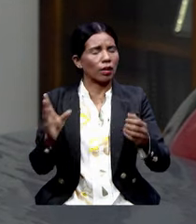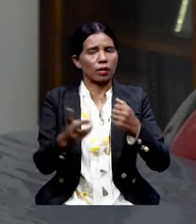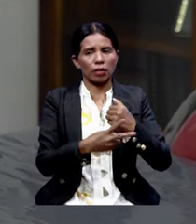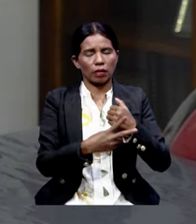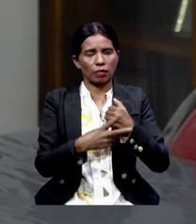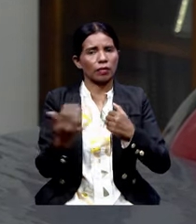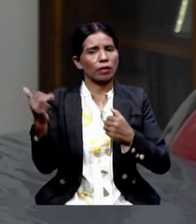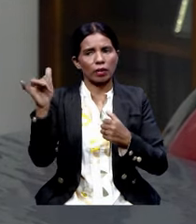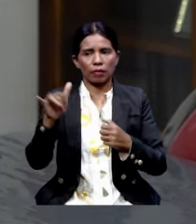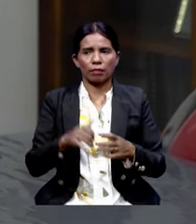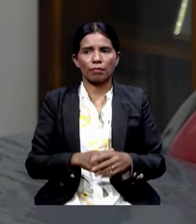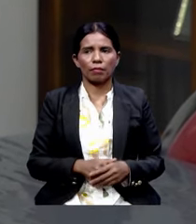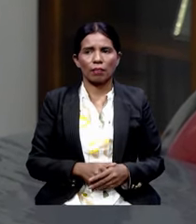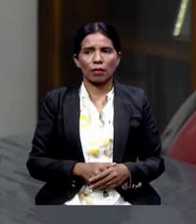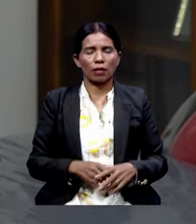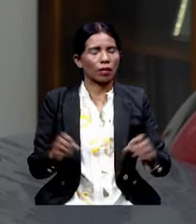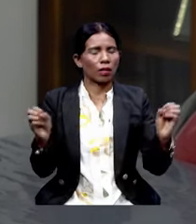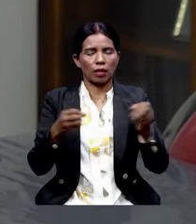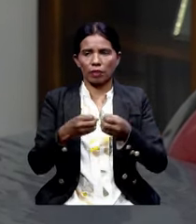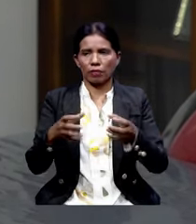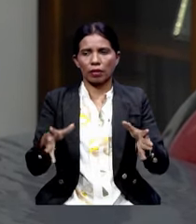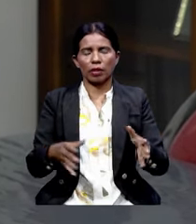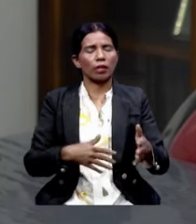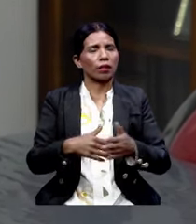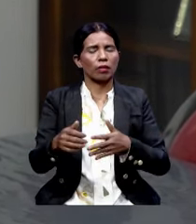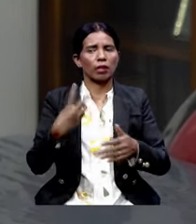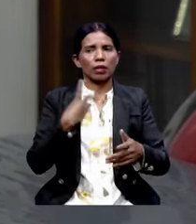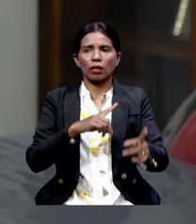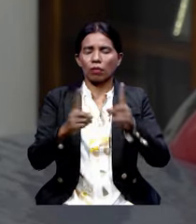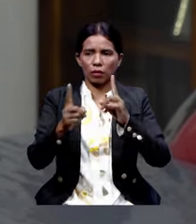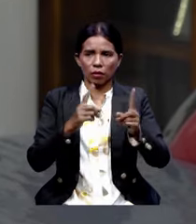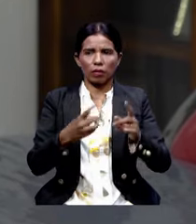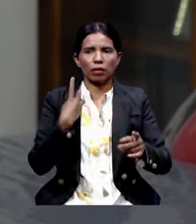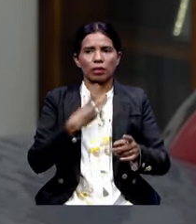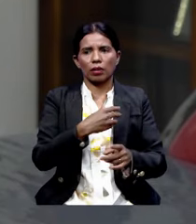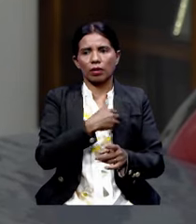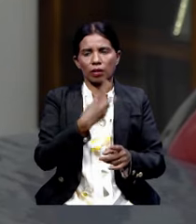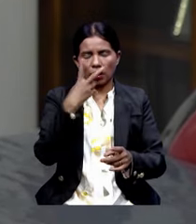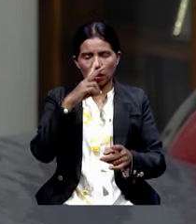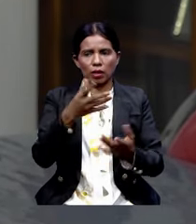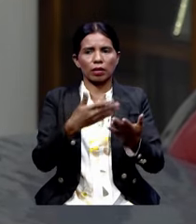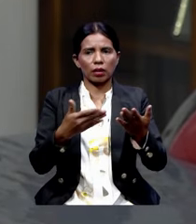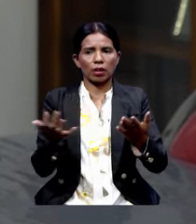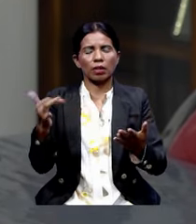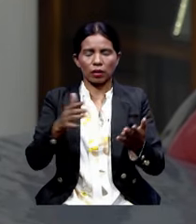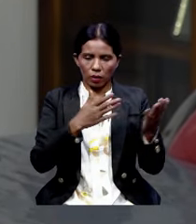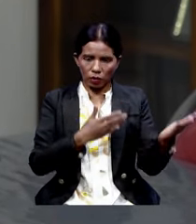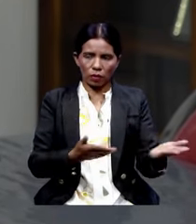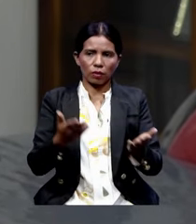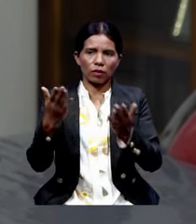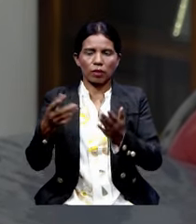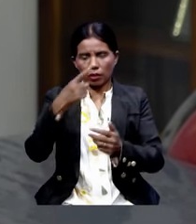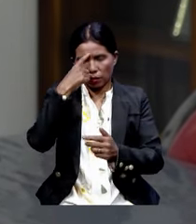ansa keisha ne la valera ne depende tamita koliane ita siro kare materia sera maksira tu lore